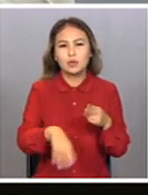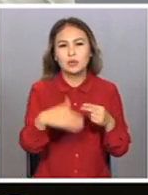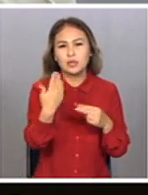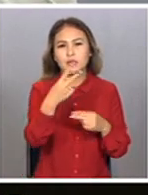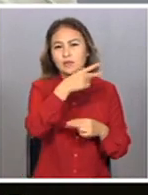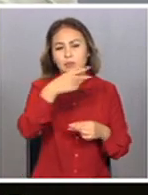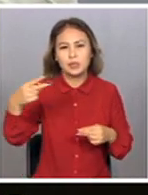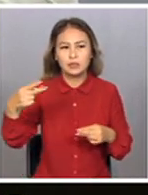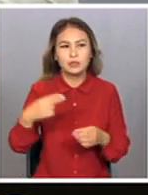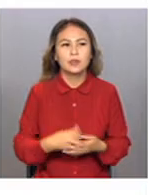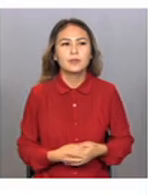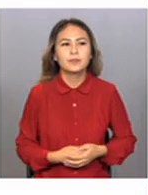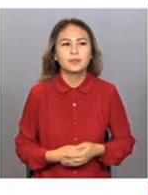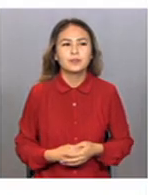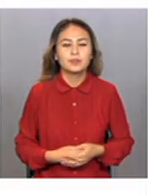два предложения.